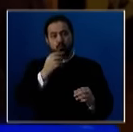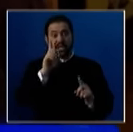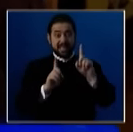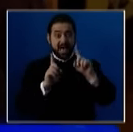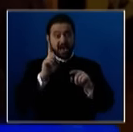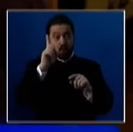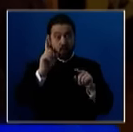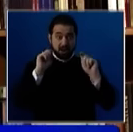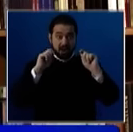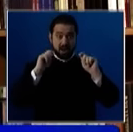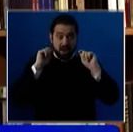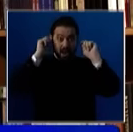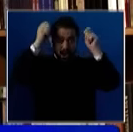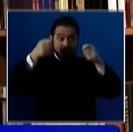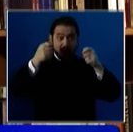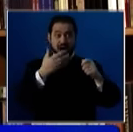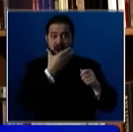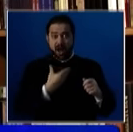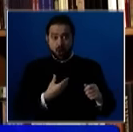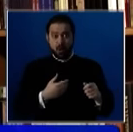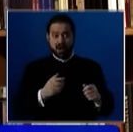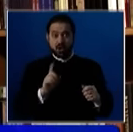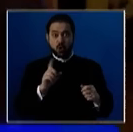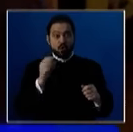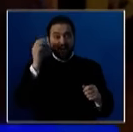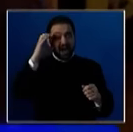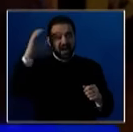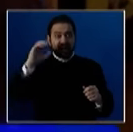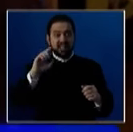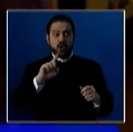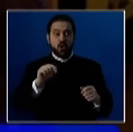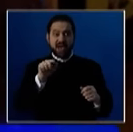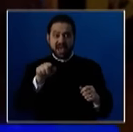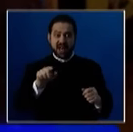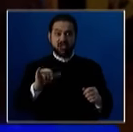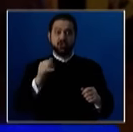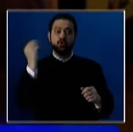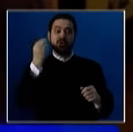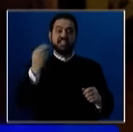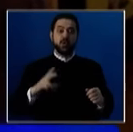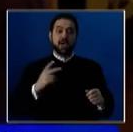dacă un călugăr nu va socoti că numai el și Dumnezeu este pe pământ, nu se va mântui.